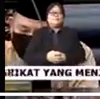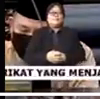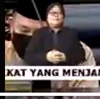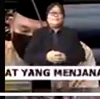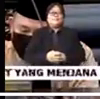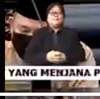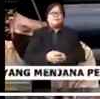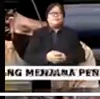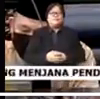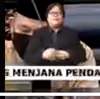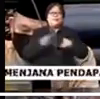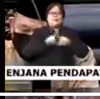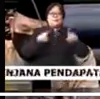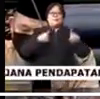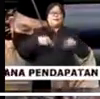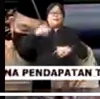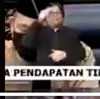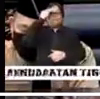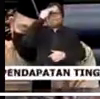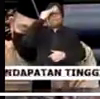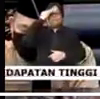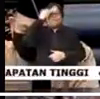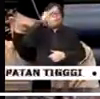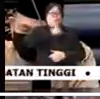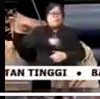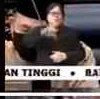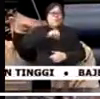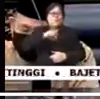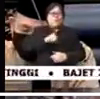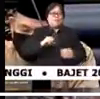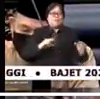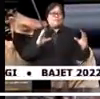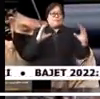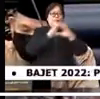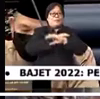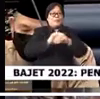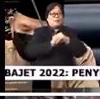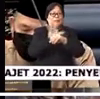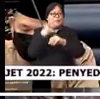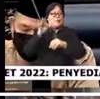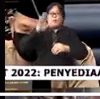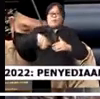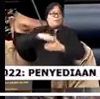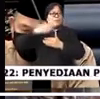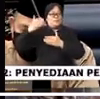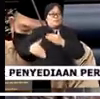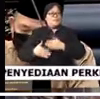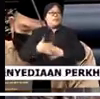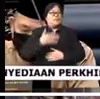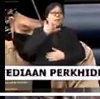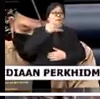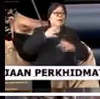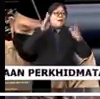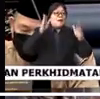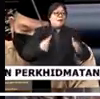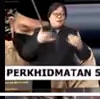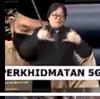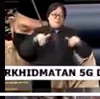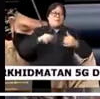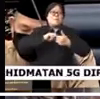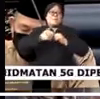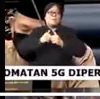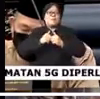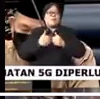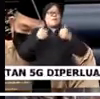Allah Ta'ala menganugerahkan bagi kita sesuatu yang lebih baik daripada hari ini. Amin. Namun